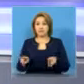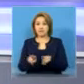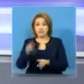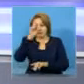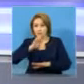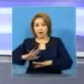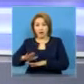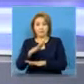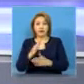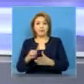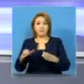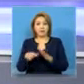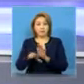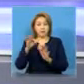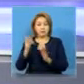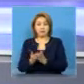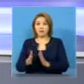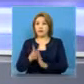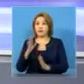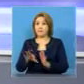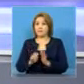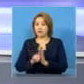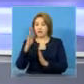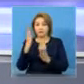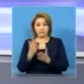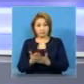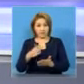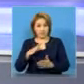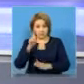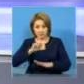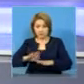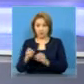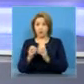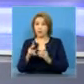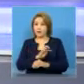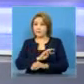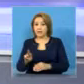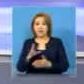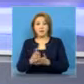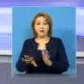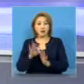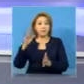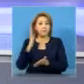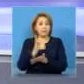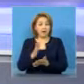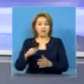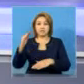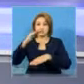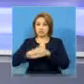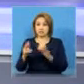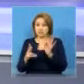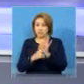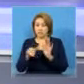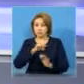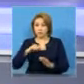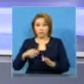Елде мәжіліс пен мәслихат депутаттарының кезекті сайлауы басталды. Айта кетейік, елде 12 миллионға жуық сайлаушы бар. Олар кешкі 8-ге дейін өз